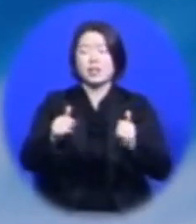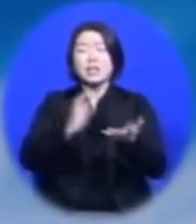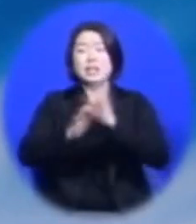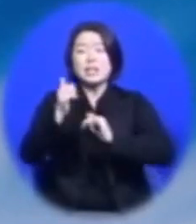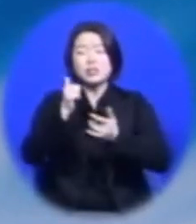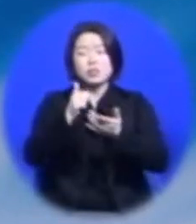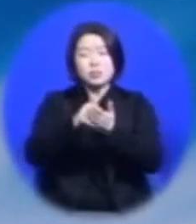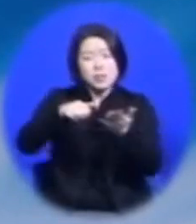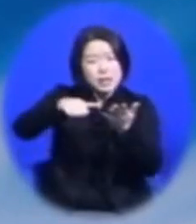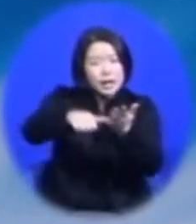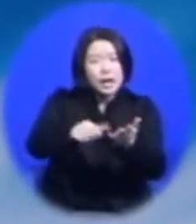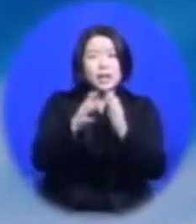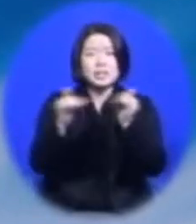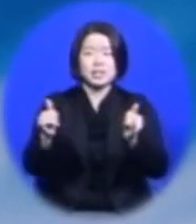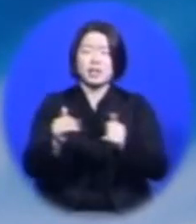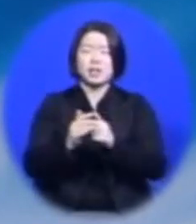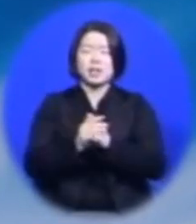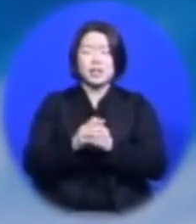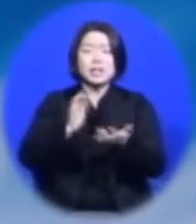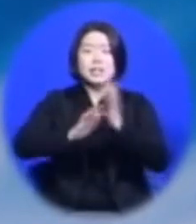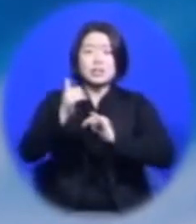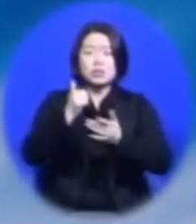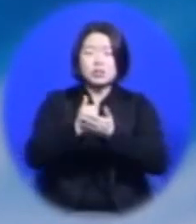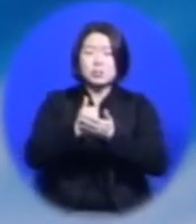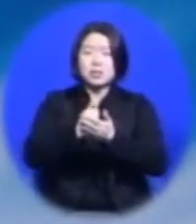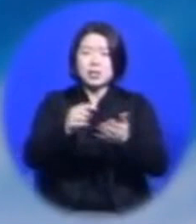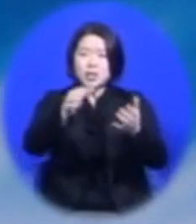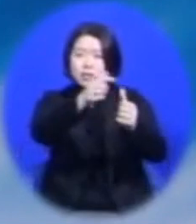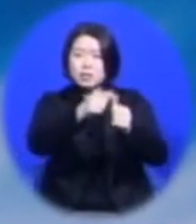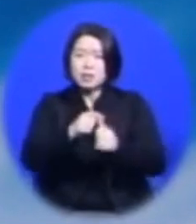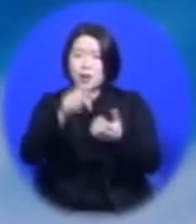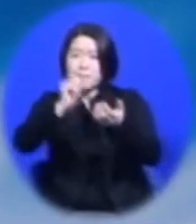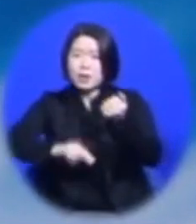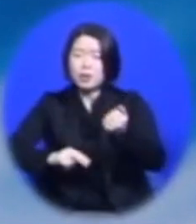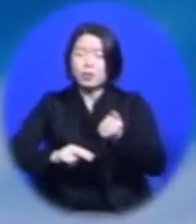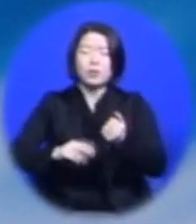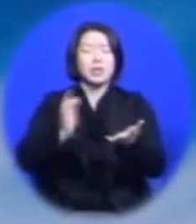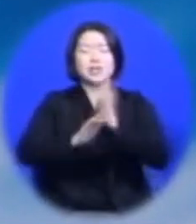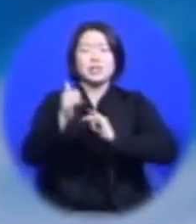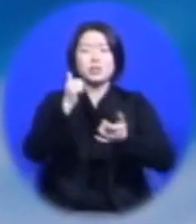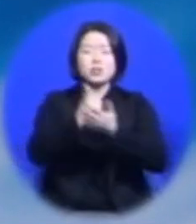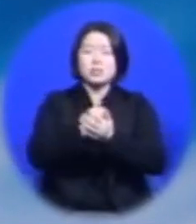사람이고 예수님이 인신매매범이고 예수님이 학살을 행했고